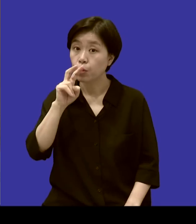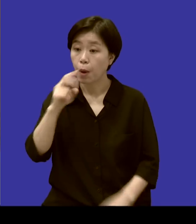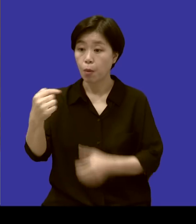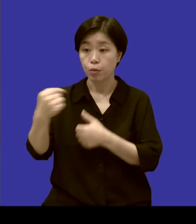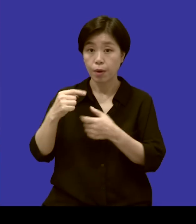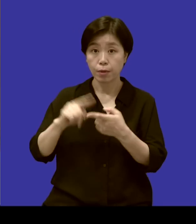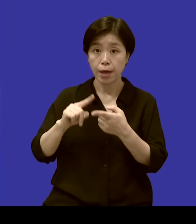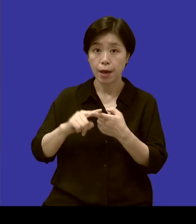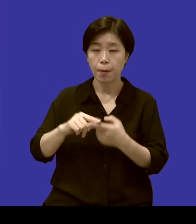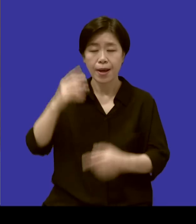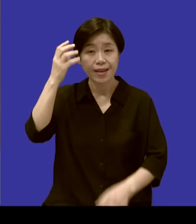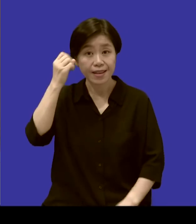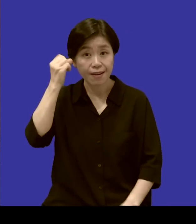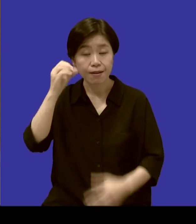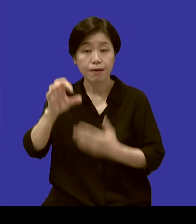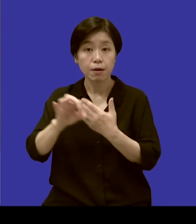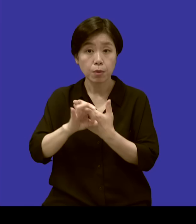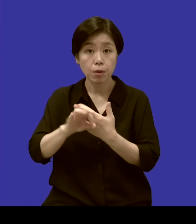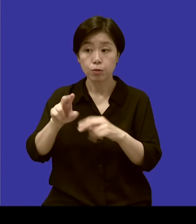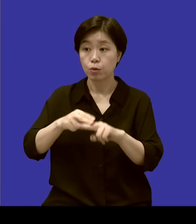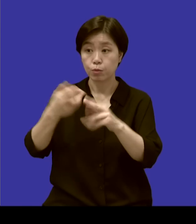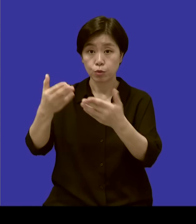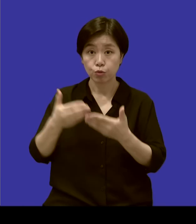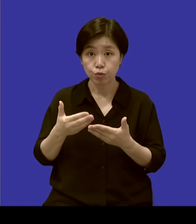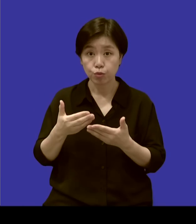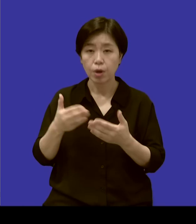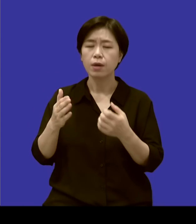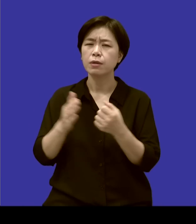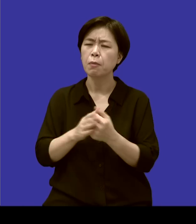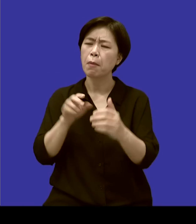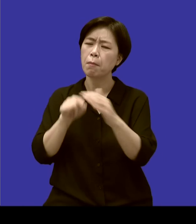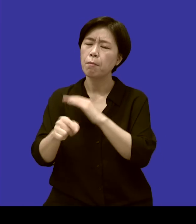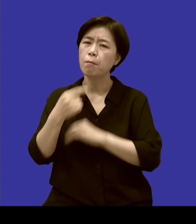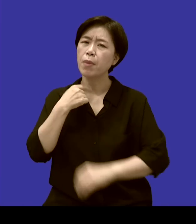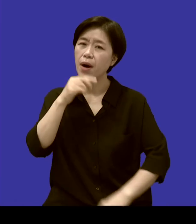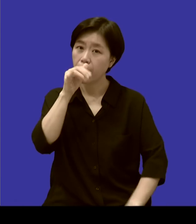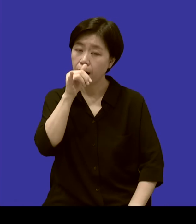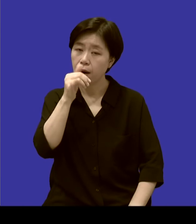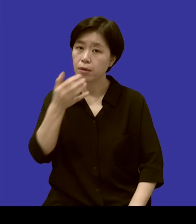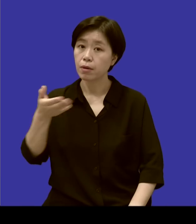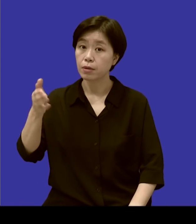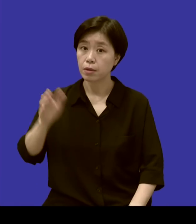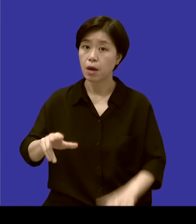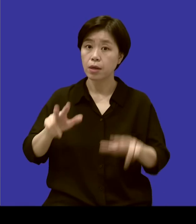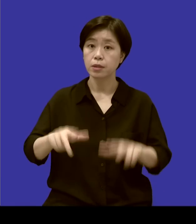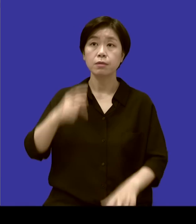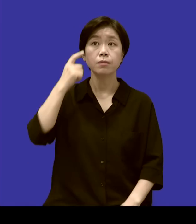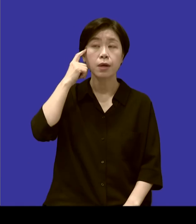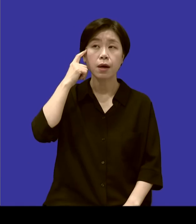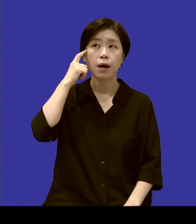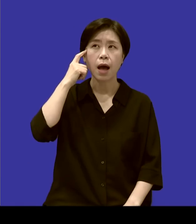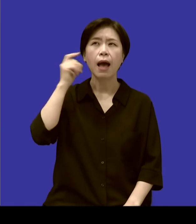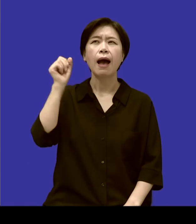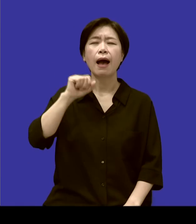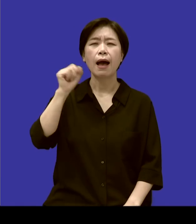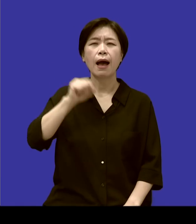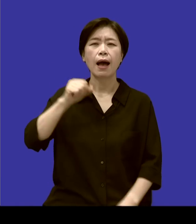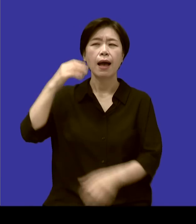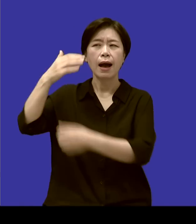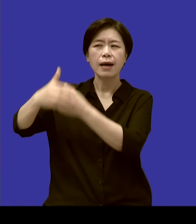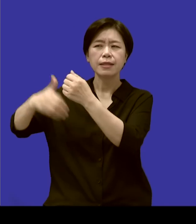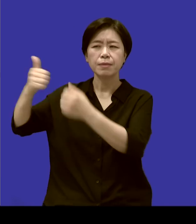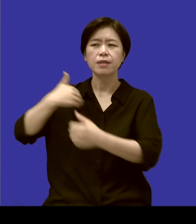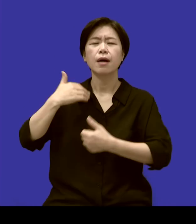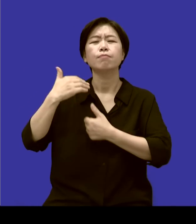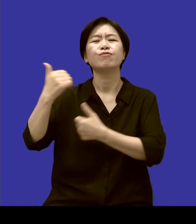주고. 네. 그래서 그럴 때만 가봤어요. 네. 근데 지금의 모든 그런 과정들은 하나님의 콜링이었어요.